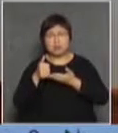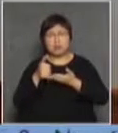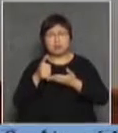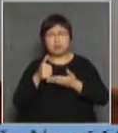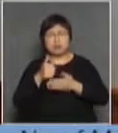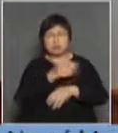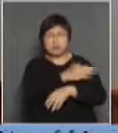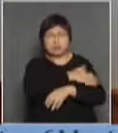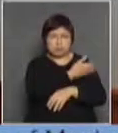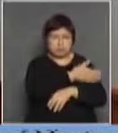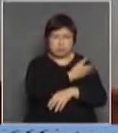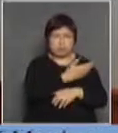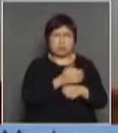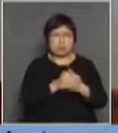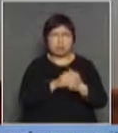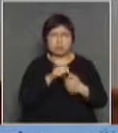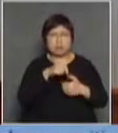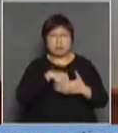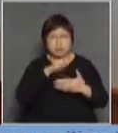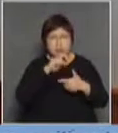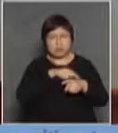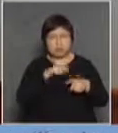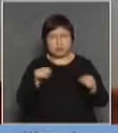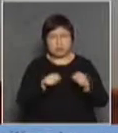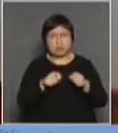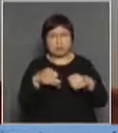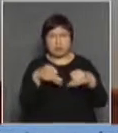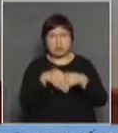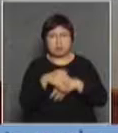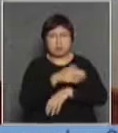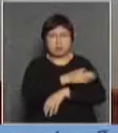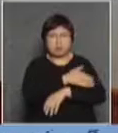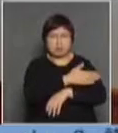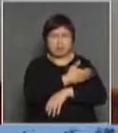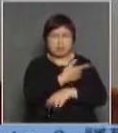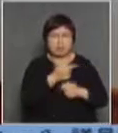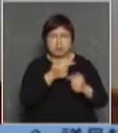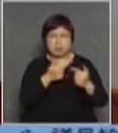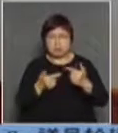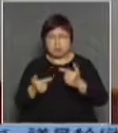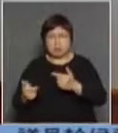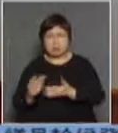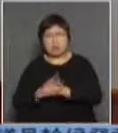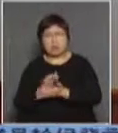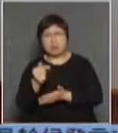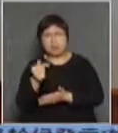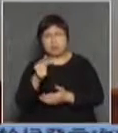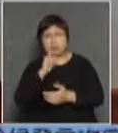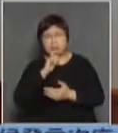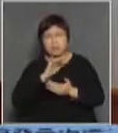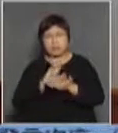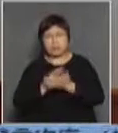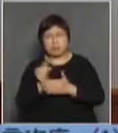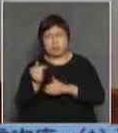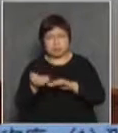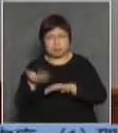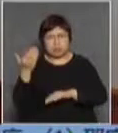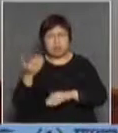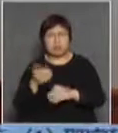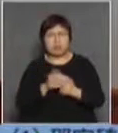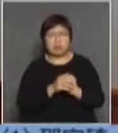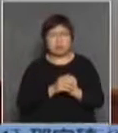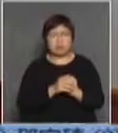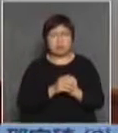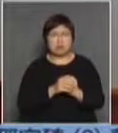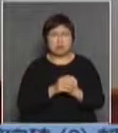工，當中有些短期合約的員工維持了10年甚至超過10年。職